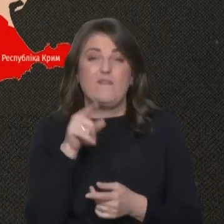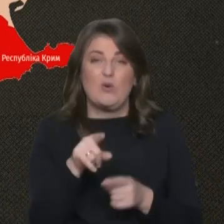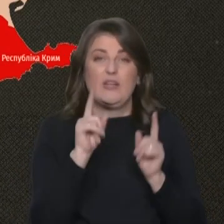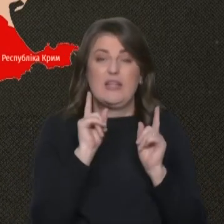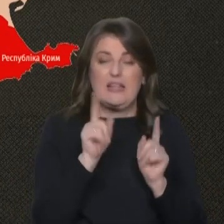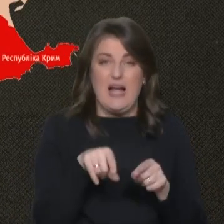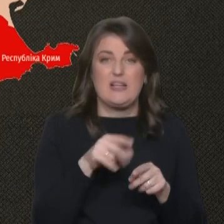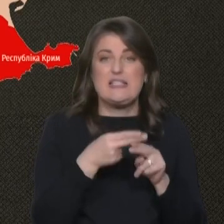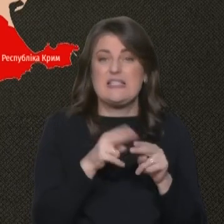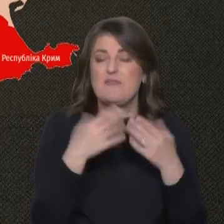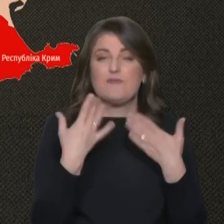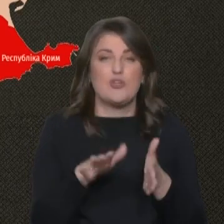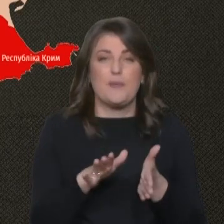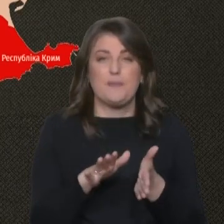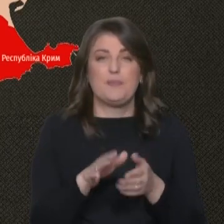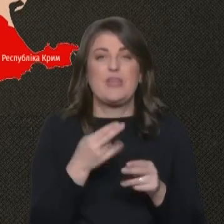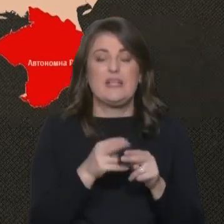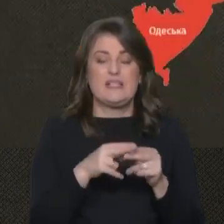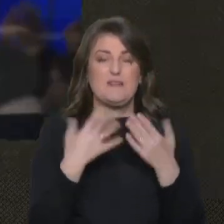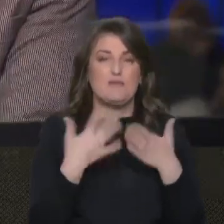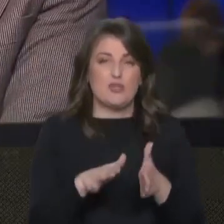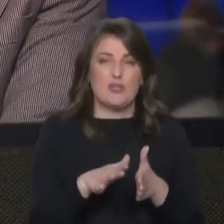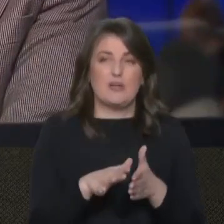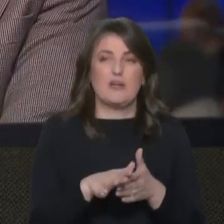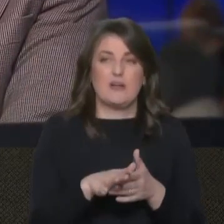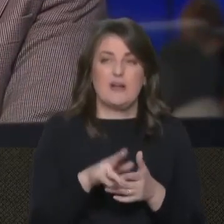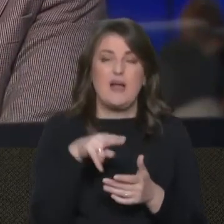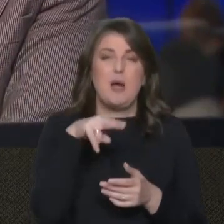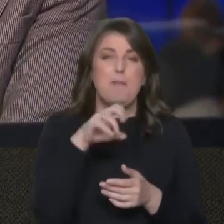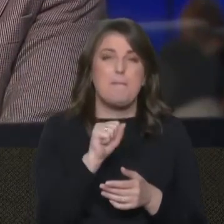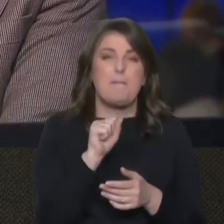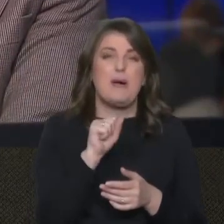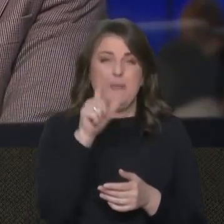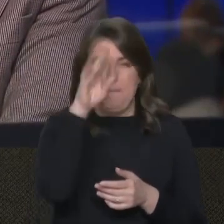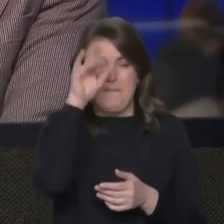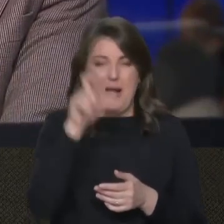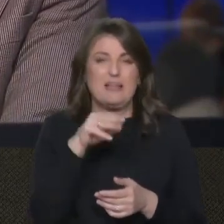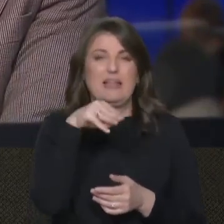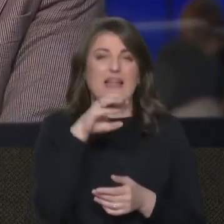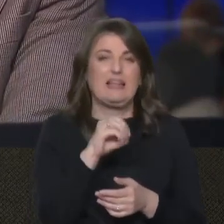так, але це вже пан Тарнавський казав,